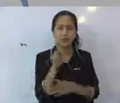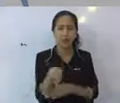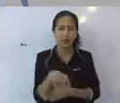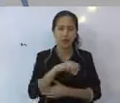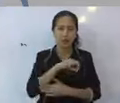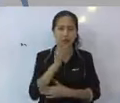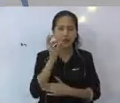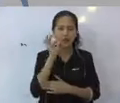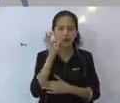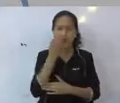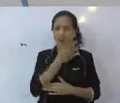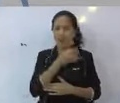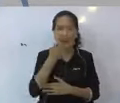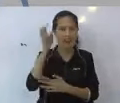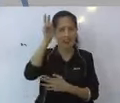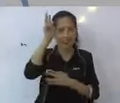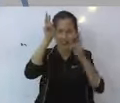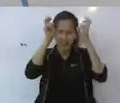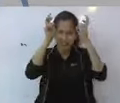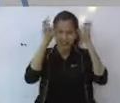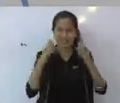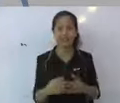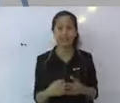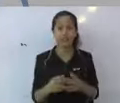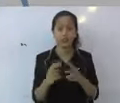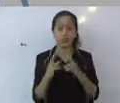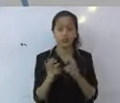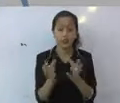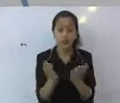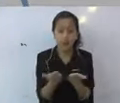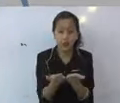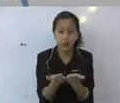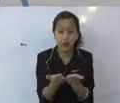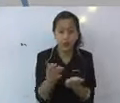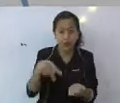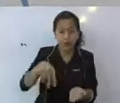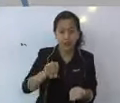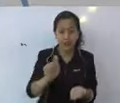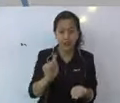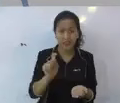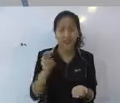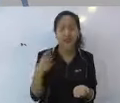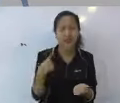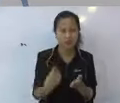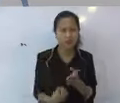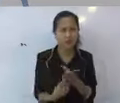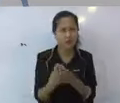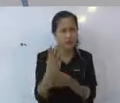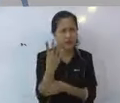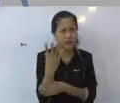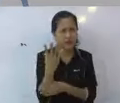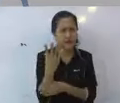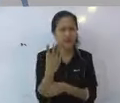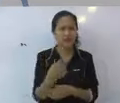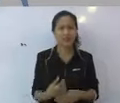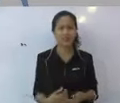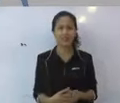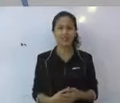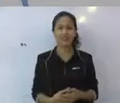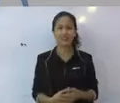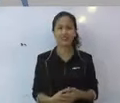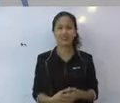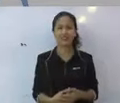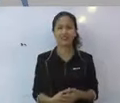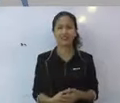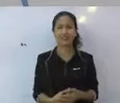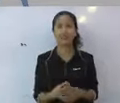ano bakuran or kahit sa paso lang may tumutubo na rin, di ba? Mm. Di ba? May tumutubo kahit sa mga sa plastic lang. Ano. Oo. Kung